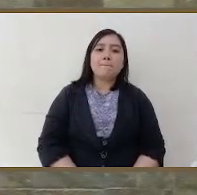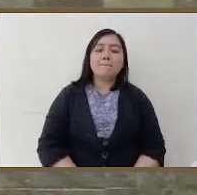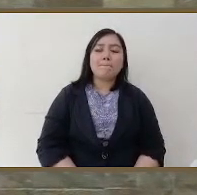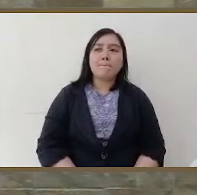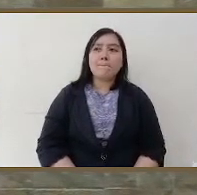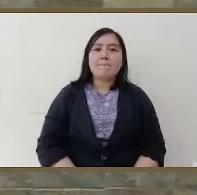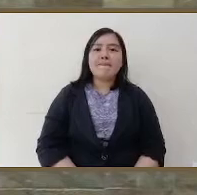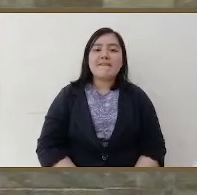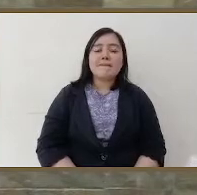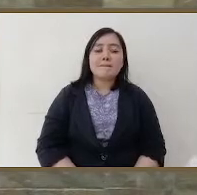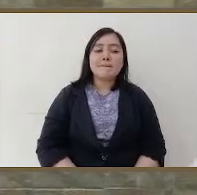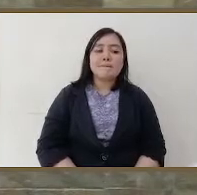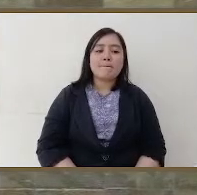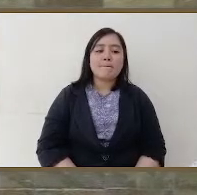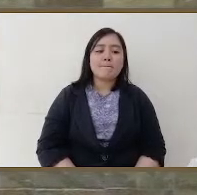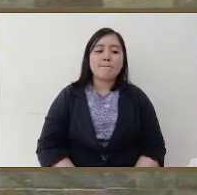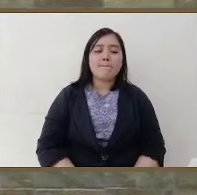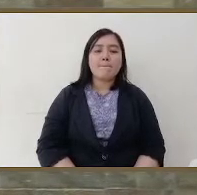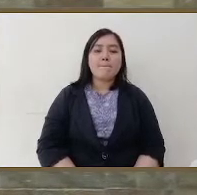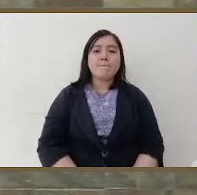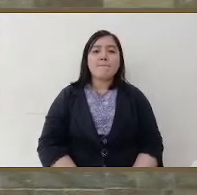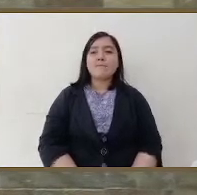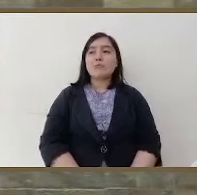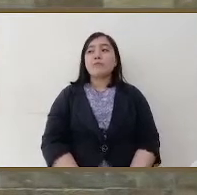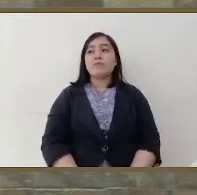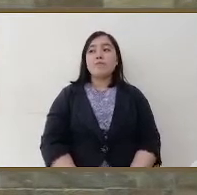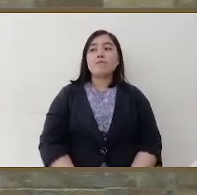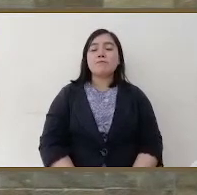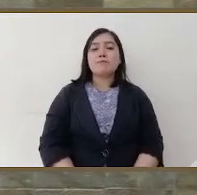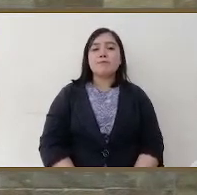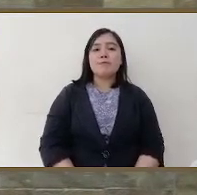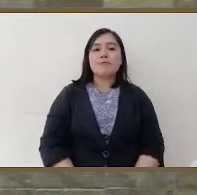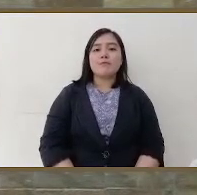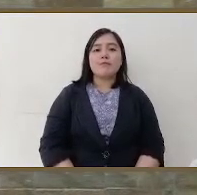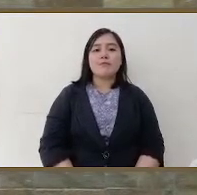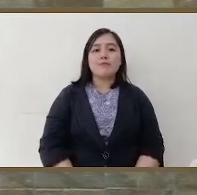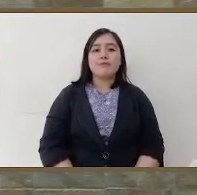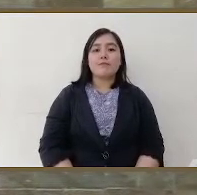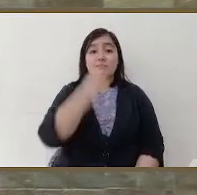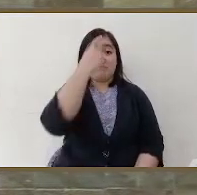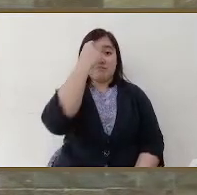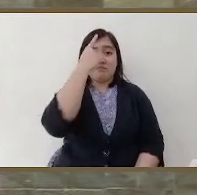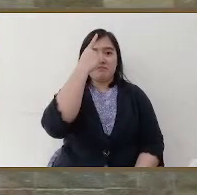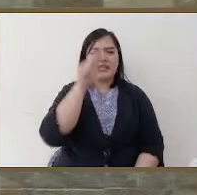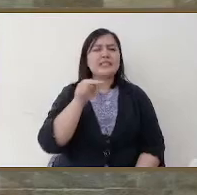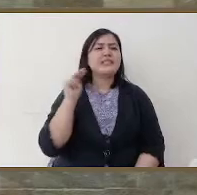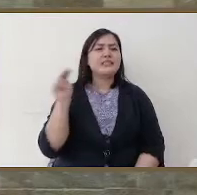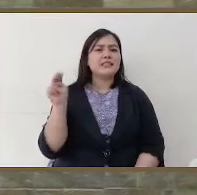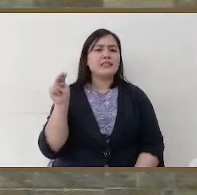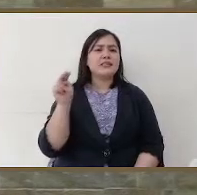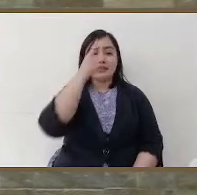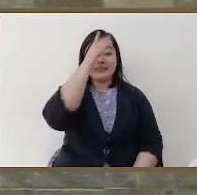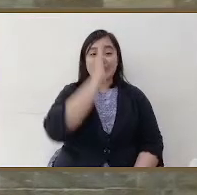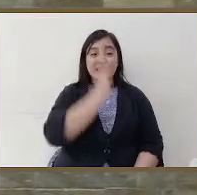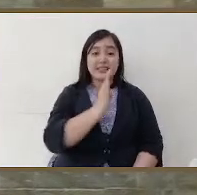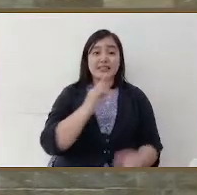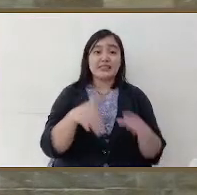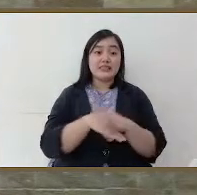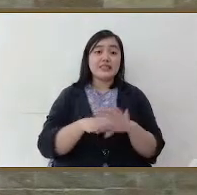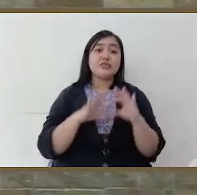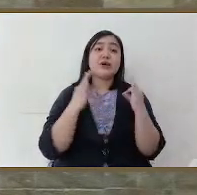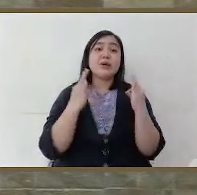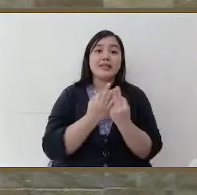Sinira na lahat ng yan. So kailangan po natin, yan, mag-aasawa na lahat yan. Paano natin mamimaintain yung